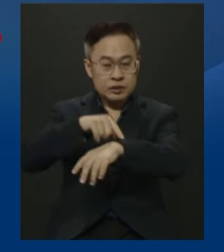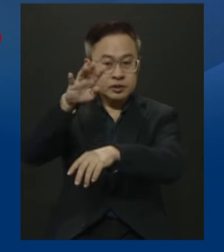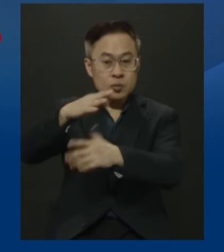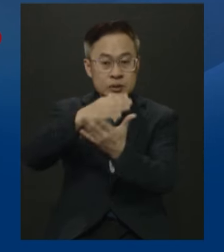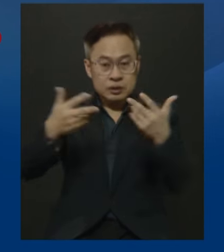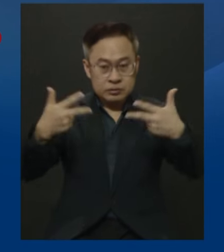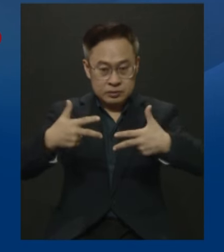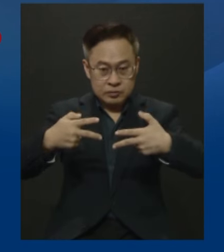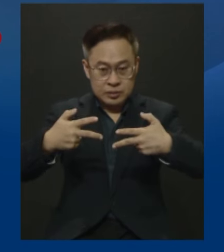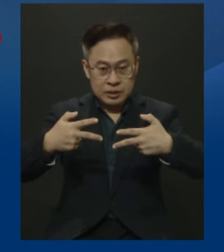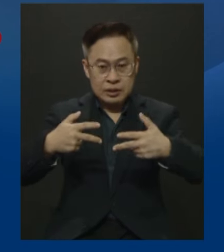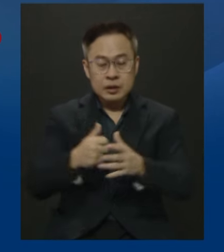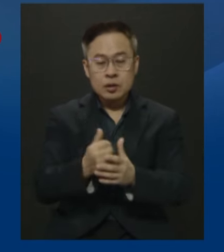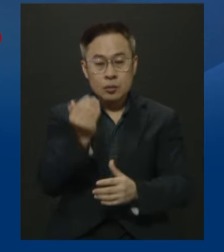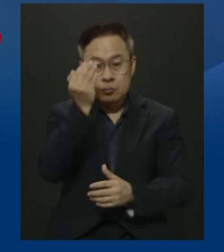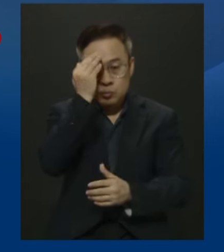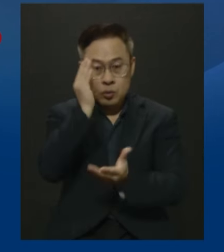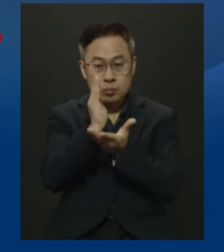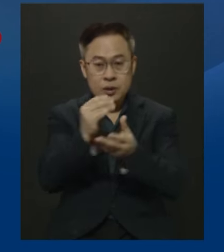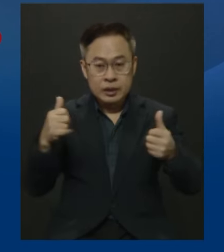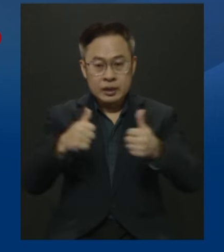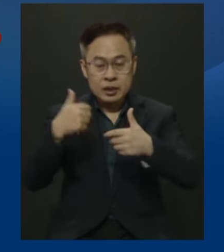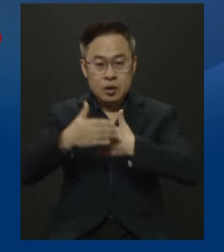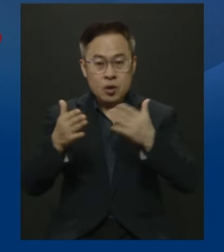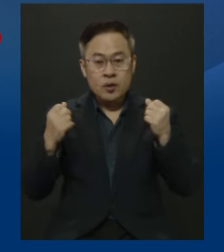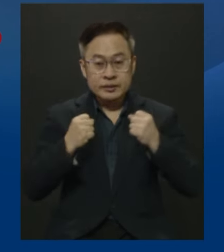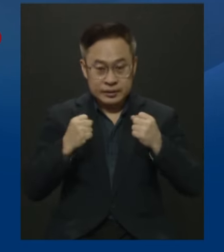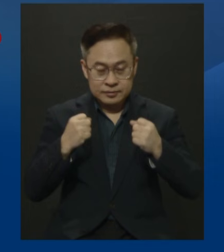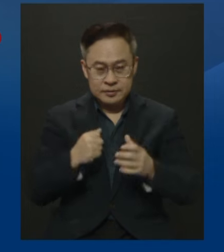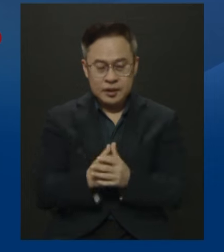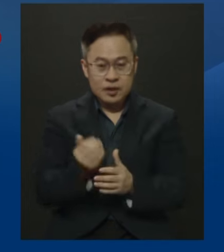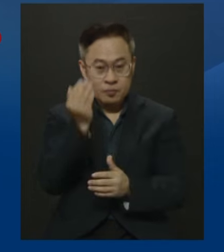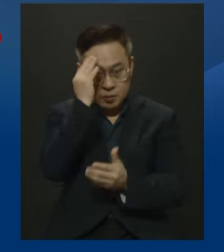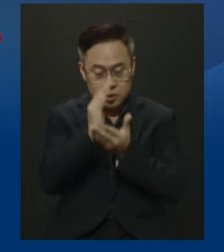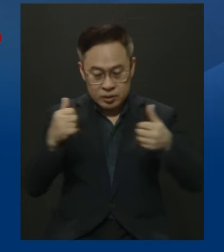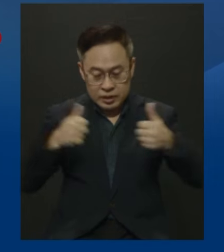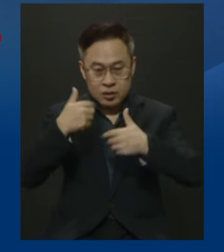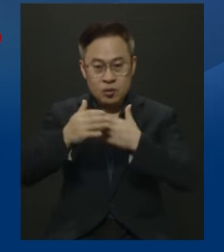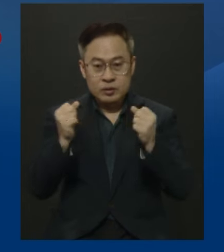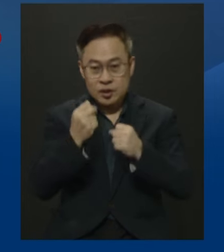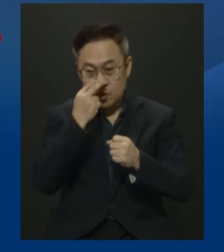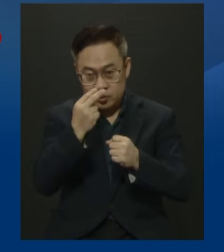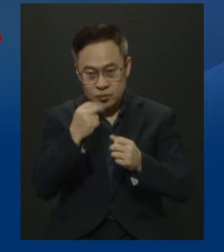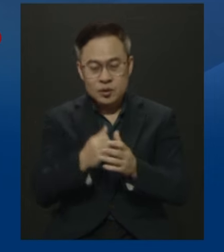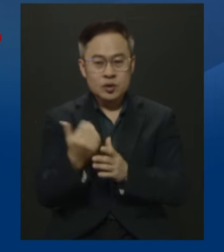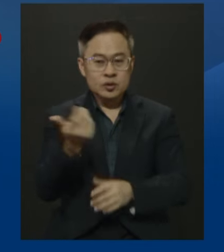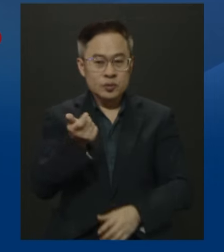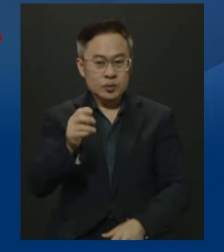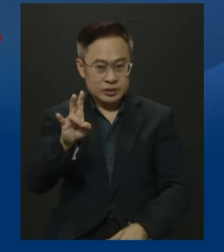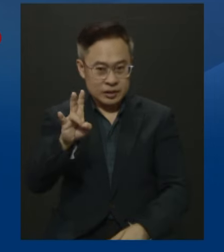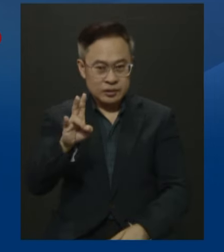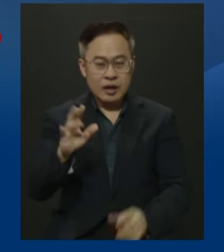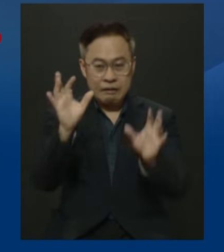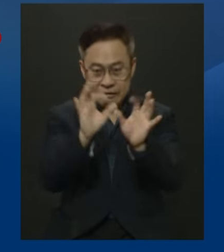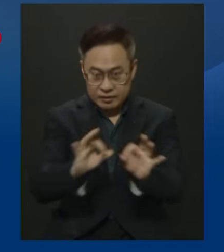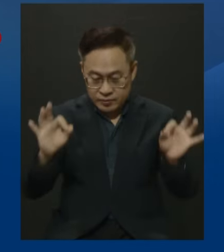เวลาสวยเลยเป็นแบ็คพอยต์ยูไนเต็ดค่ะที่เจอกับห้องเย็นท่าข้ามคู่นี้ค่ะถ่ายทอดสดผ่านทาง T-Sport 7ผ่านทางหน้าจอของเรา บิ๊กแมต